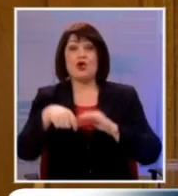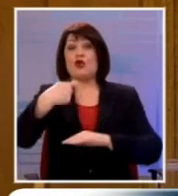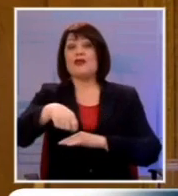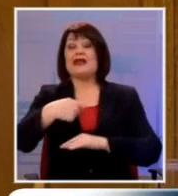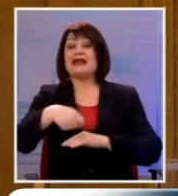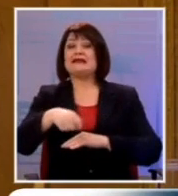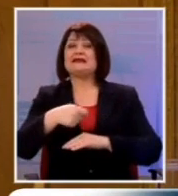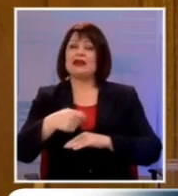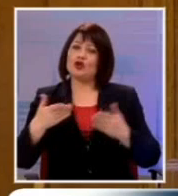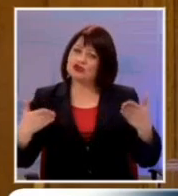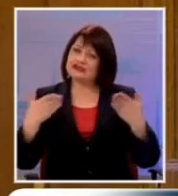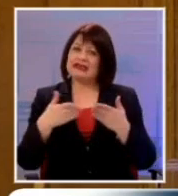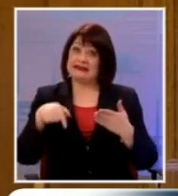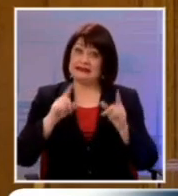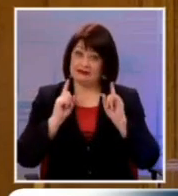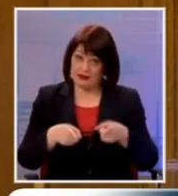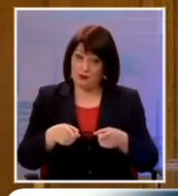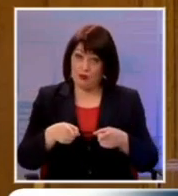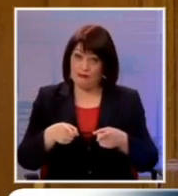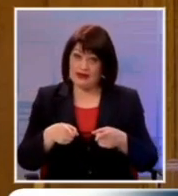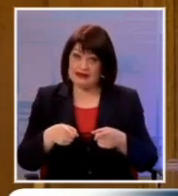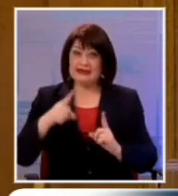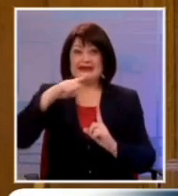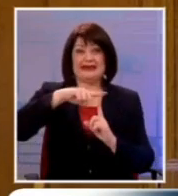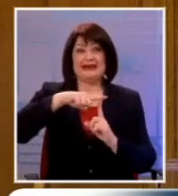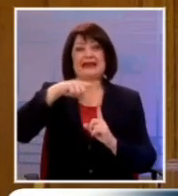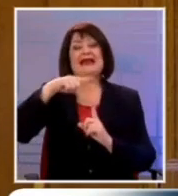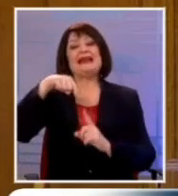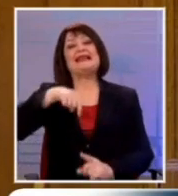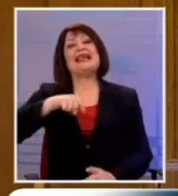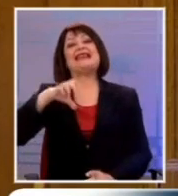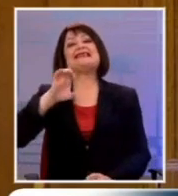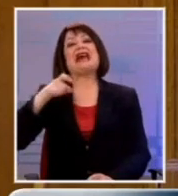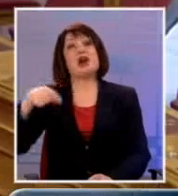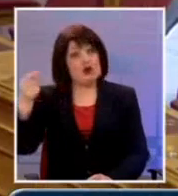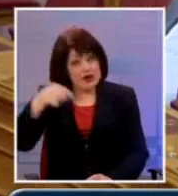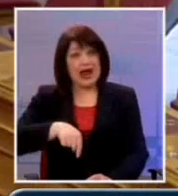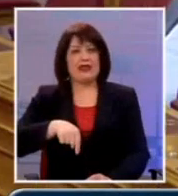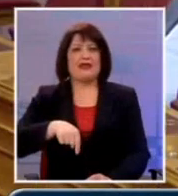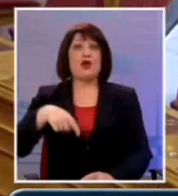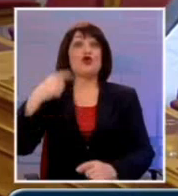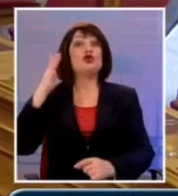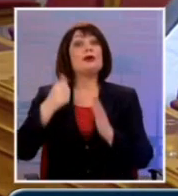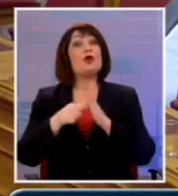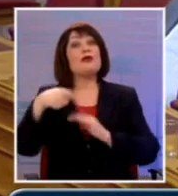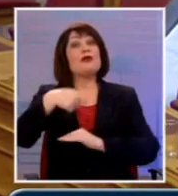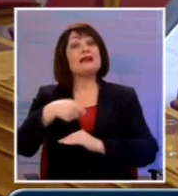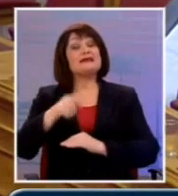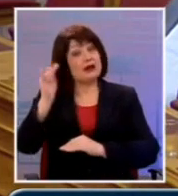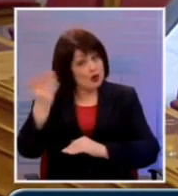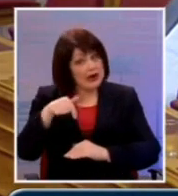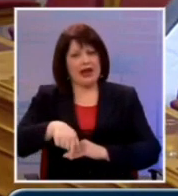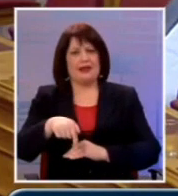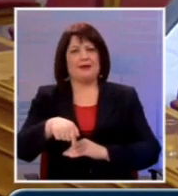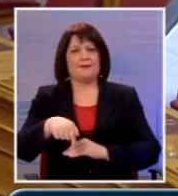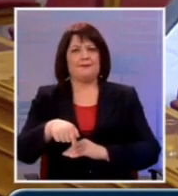Δικαστηρίου και εισηγητή της απόφασης αυτής, Τζουζέπε Τεζάρουο, να μιλήσει εδώ στην Ελλάδα. Θα επιδιώξουμε τις